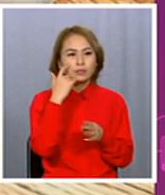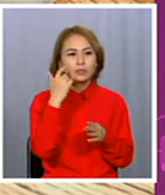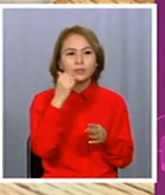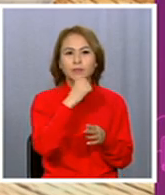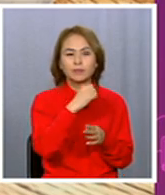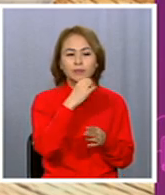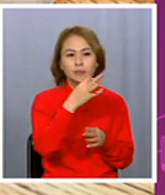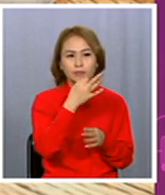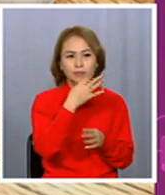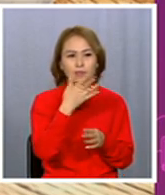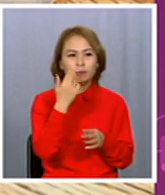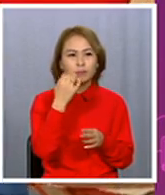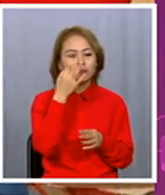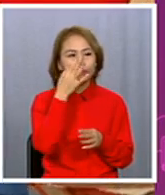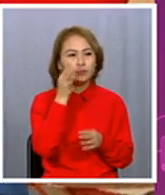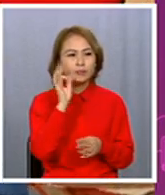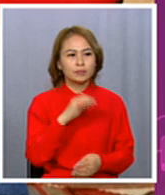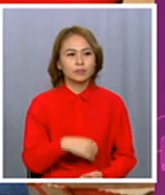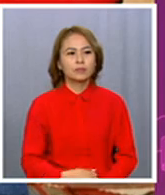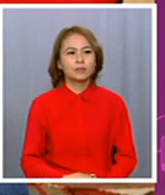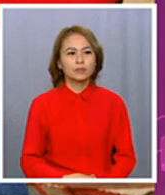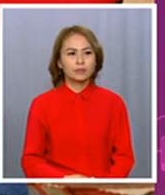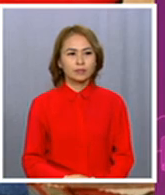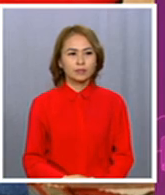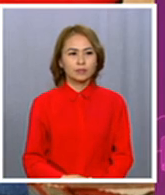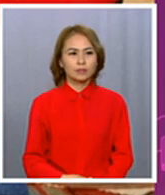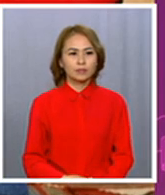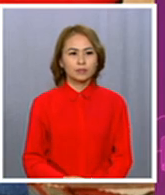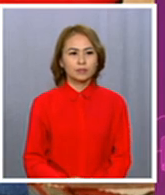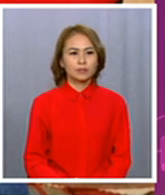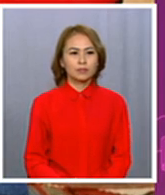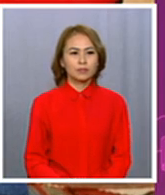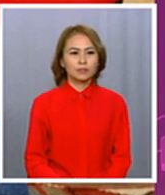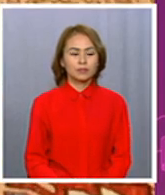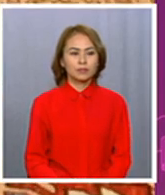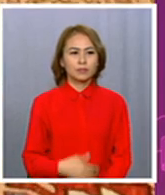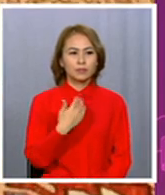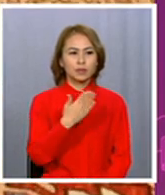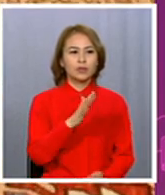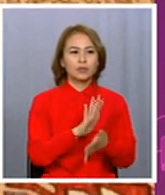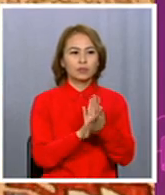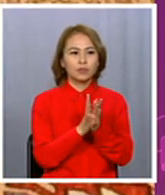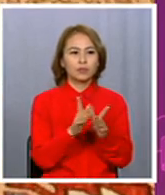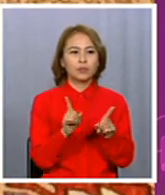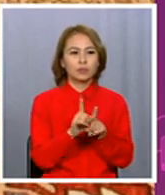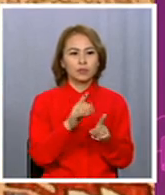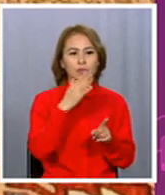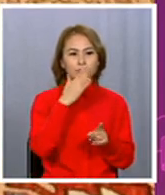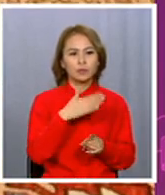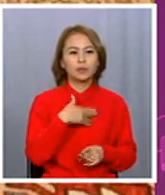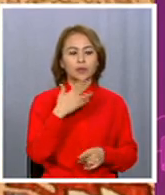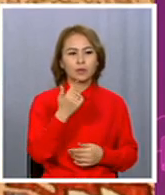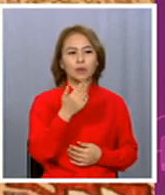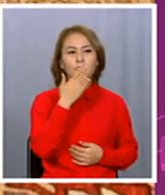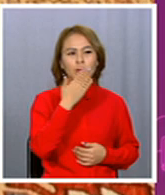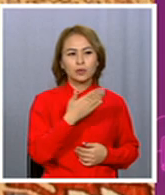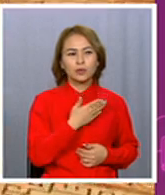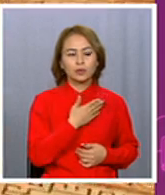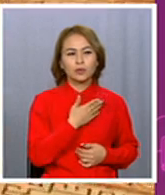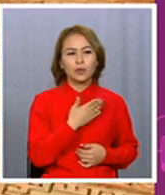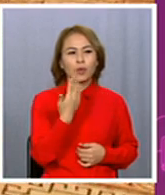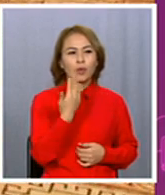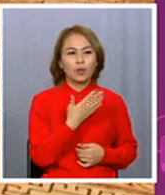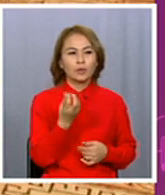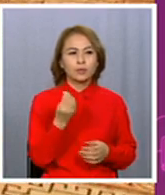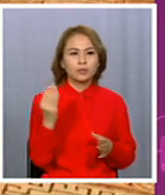найды, тәтті. Ая, сен сүзбені де жақсы көресің ғой. Я же жақсы көрем, оған